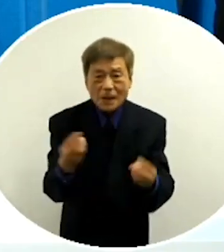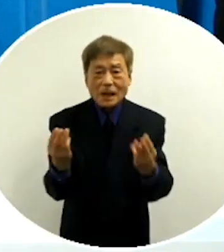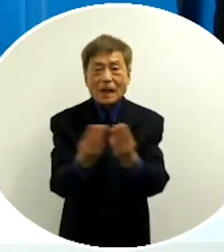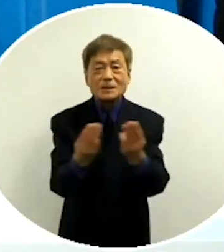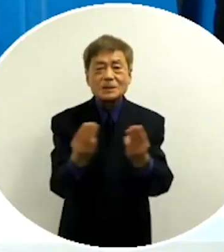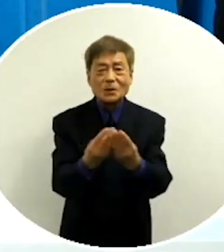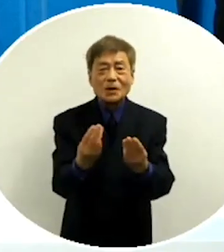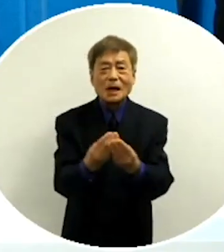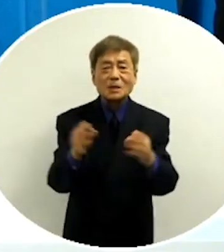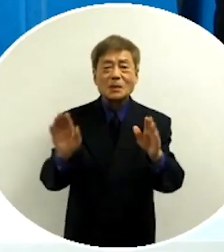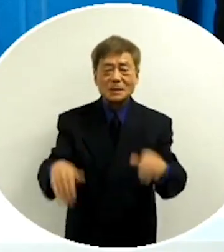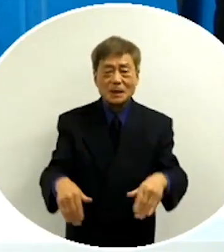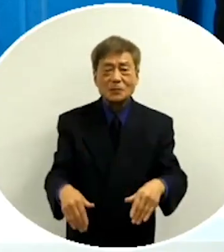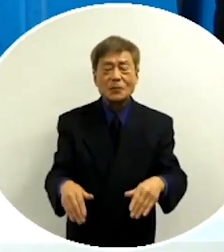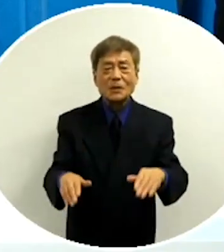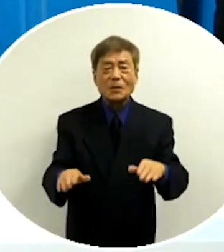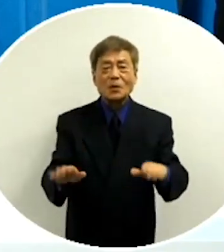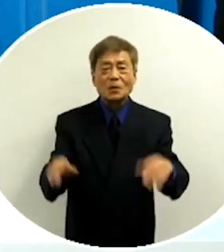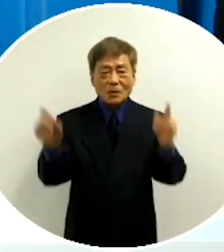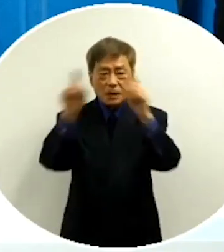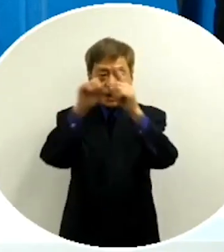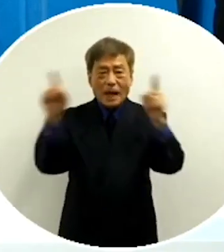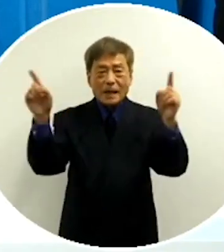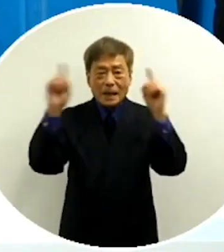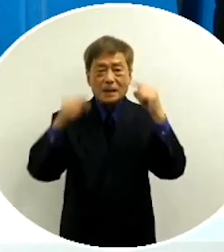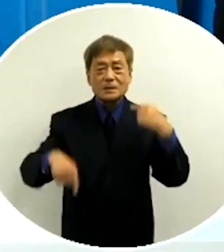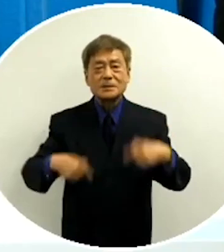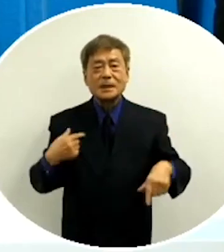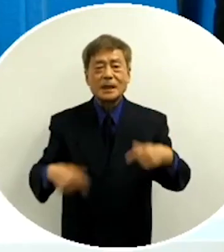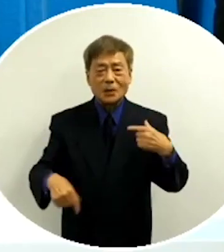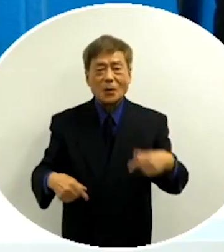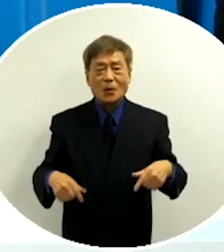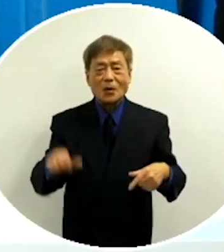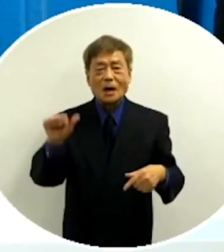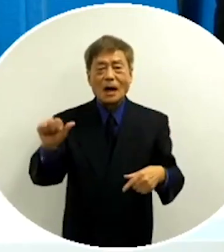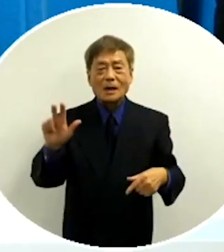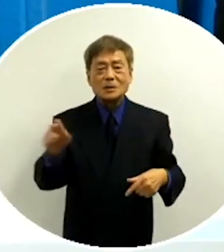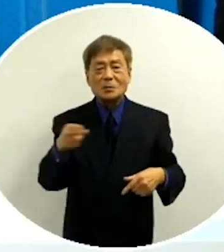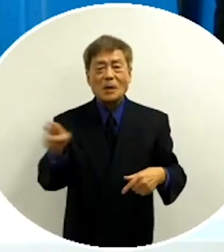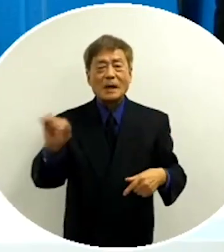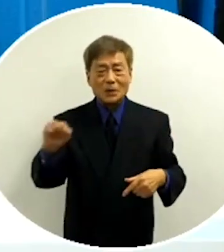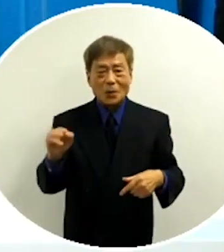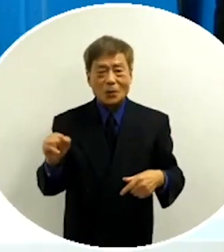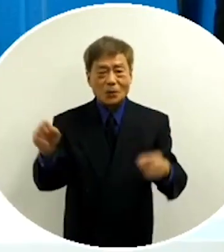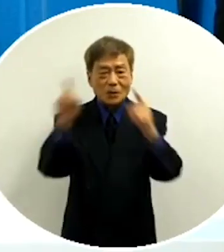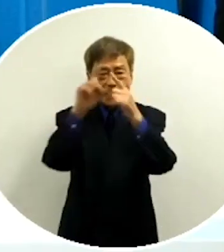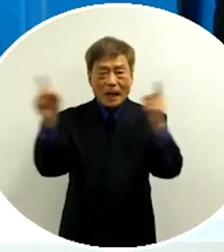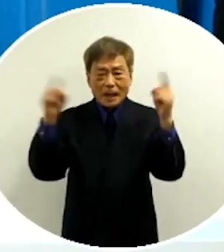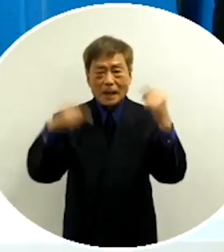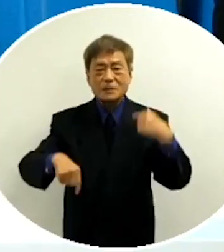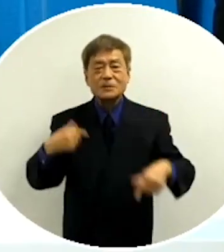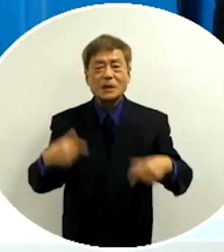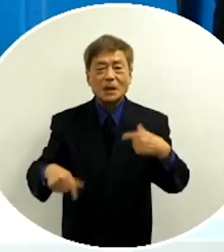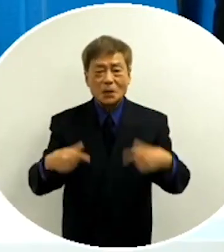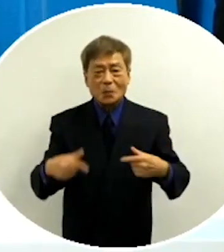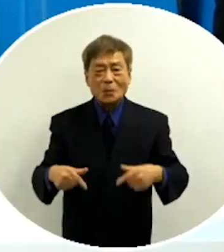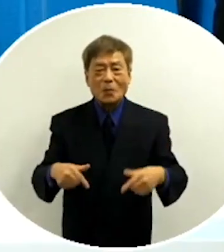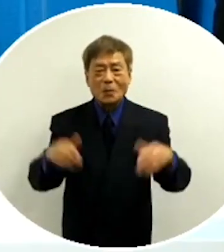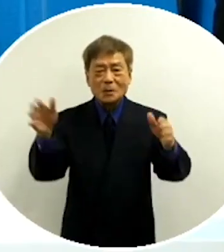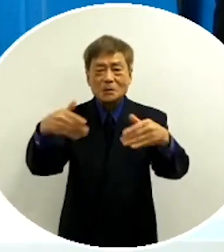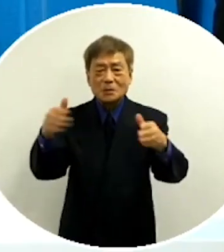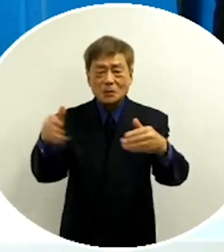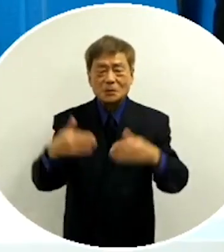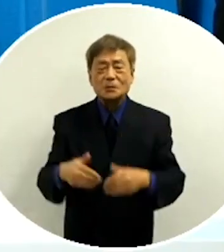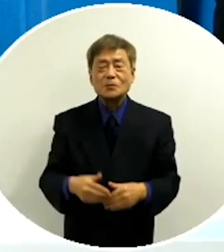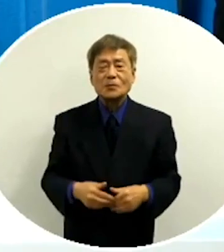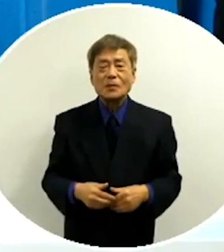と思ってじゃあそこを大学生のアルバイトに切り替えてくださいとやっておそらく夜勤手当よりも低い値段で